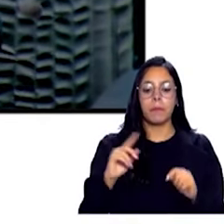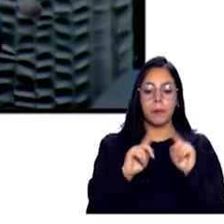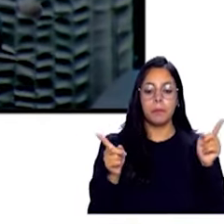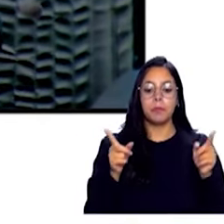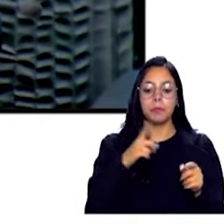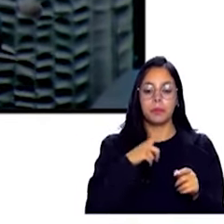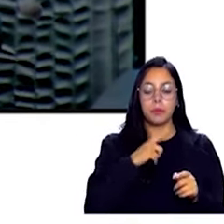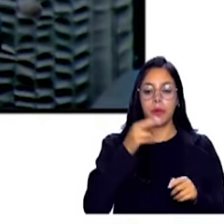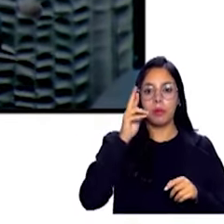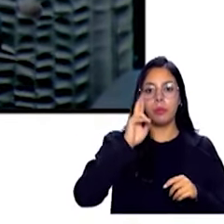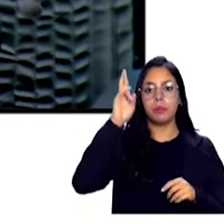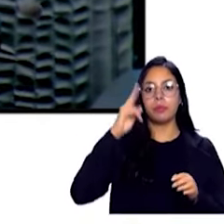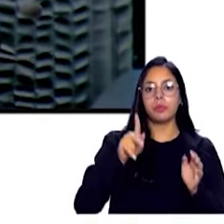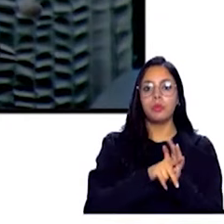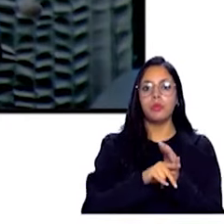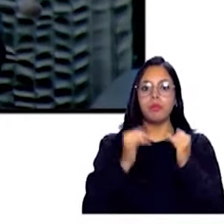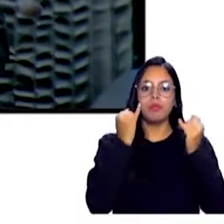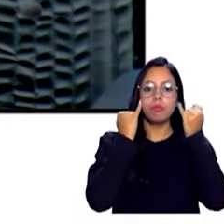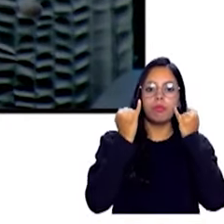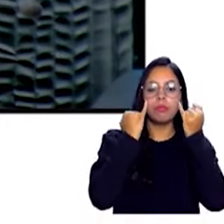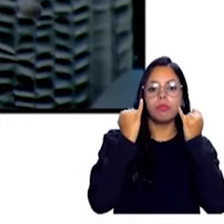juger les